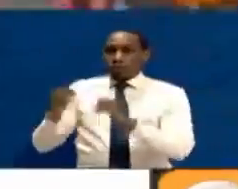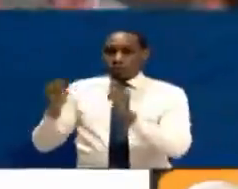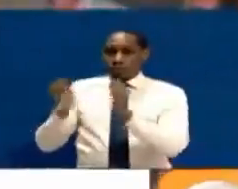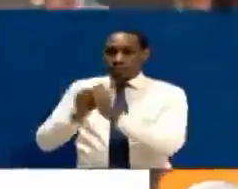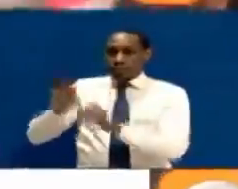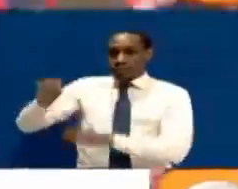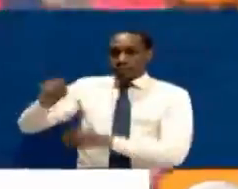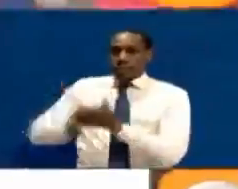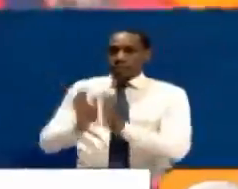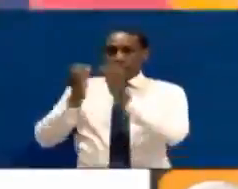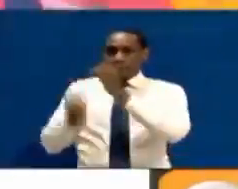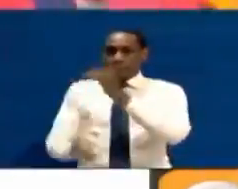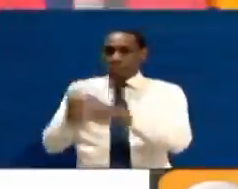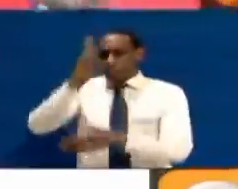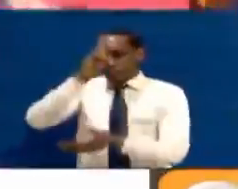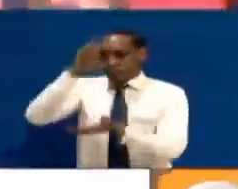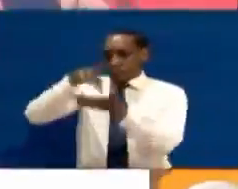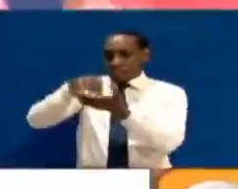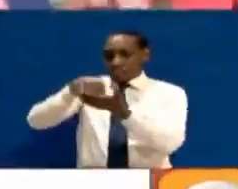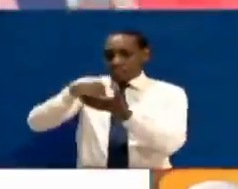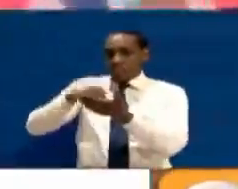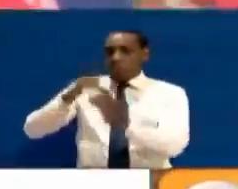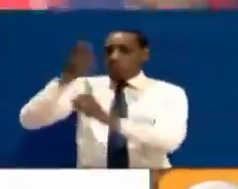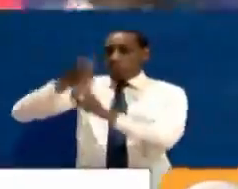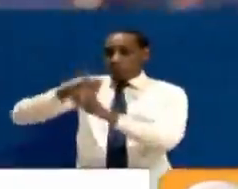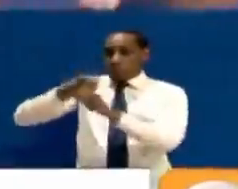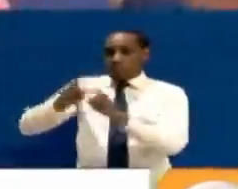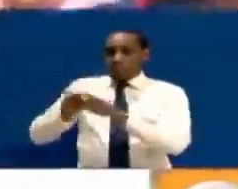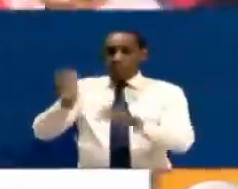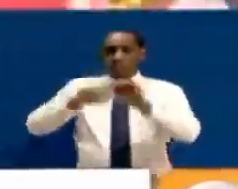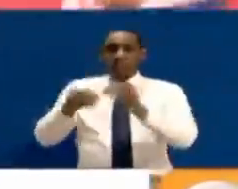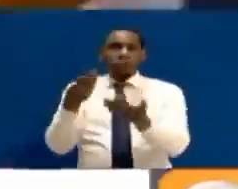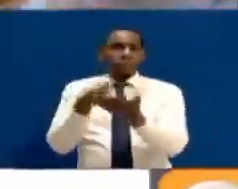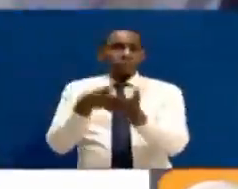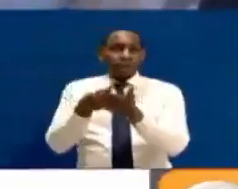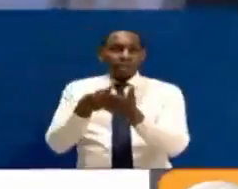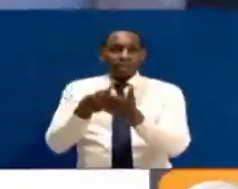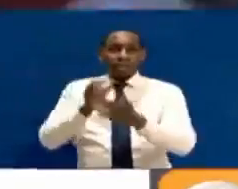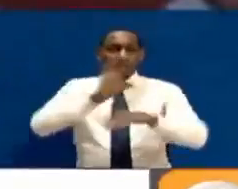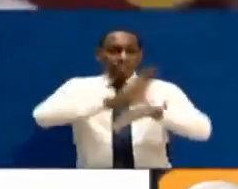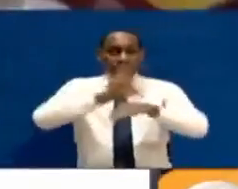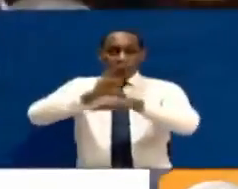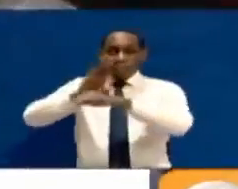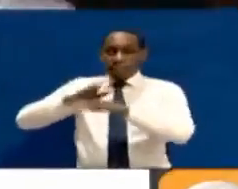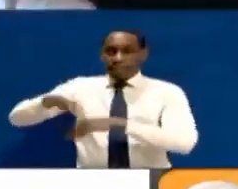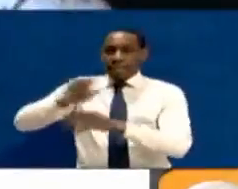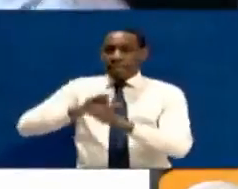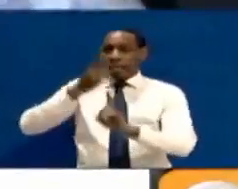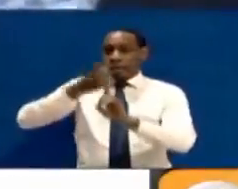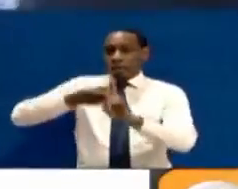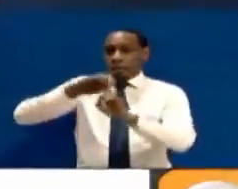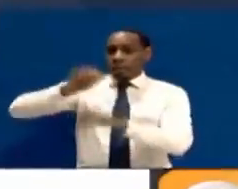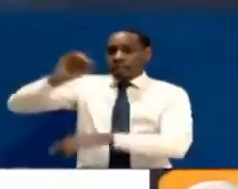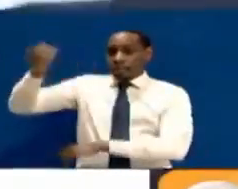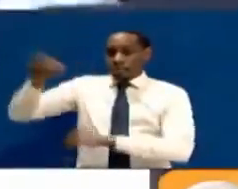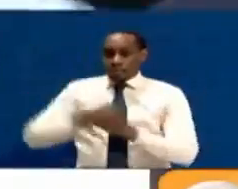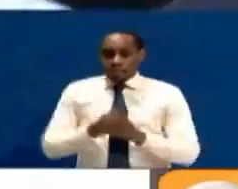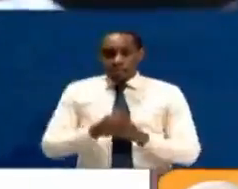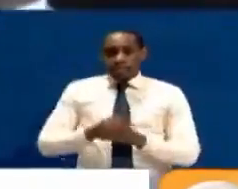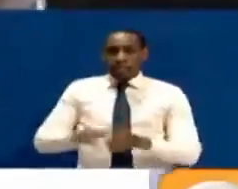katika hafla ya kufungua kituo cha polisi cha Mwangulu pamoja na kuchangisha pesa za makanisa katika eneo la Lungalunga katika kaunti ya